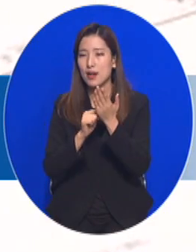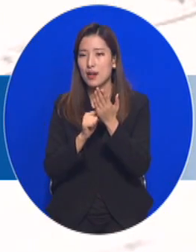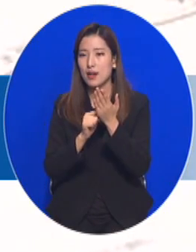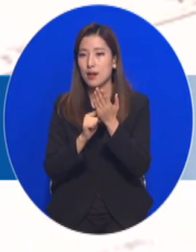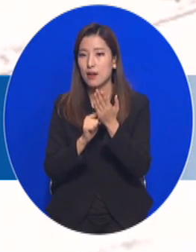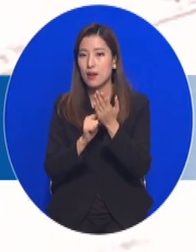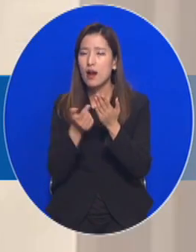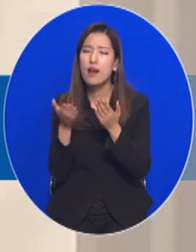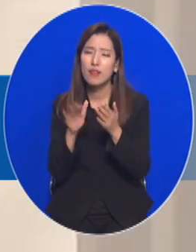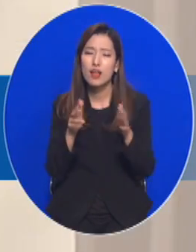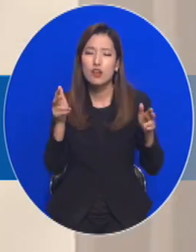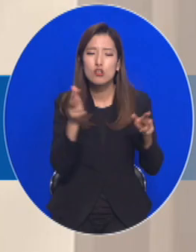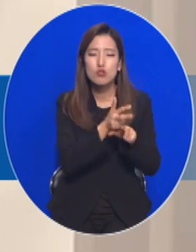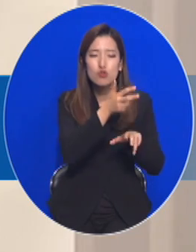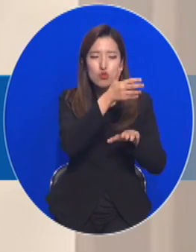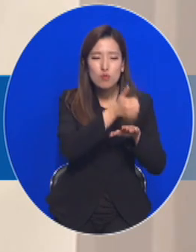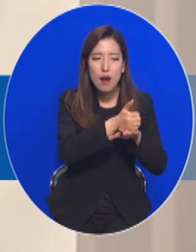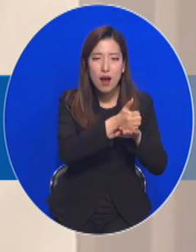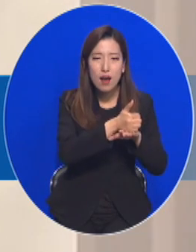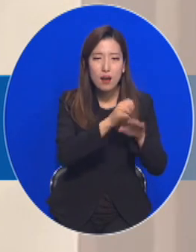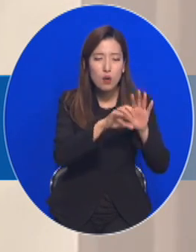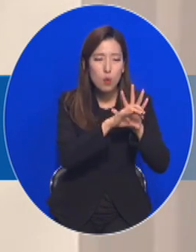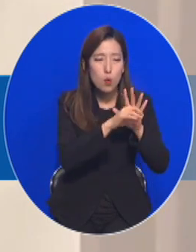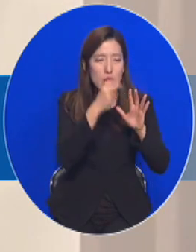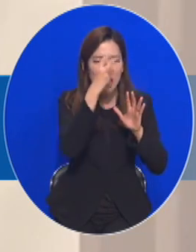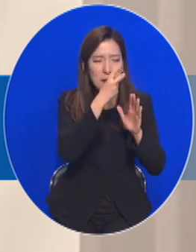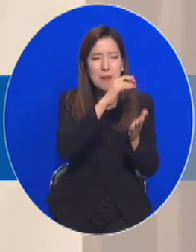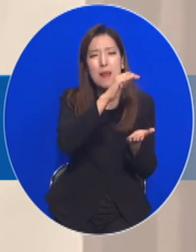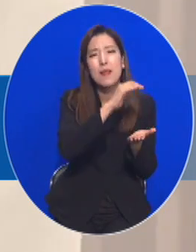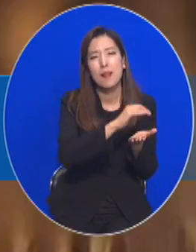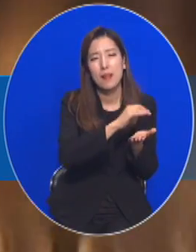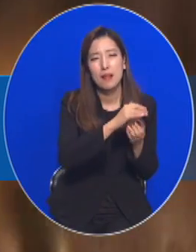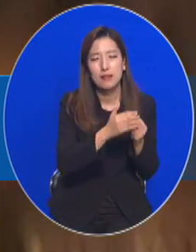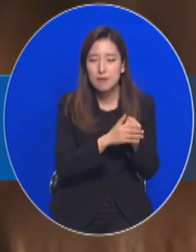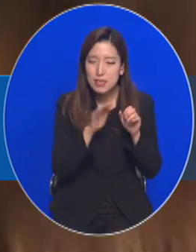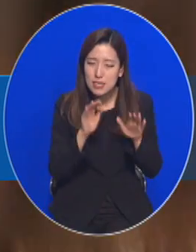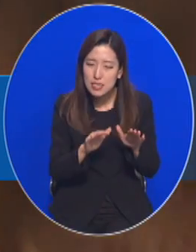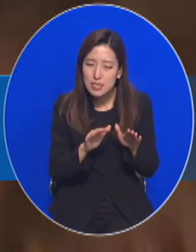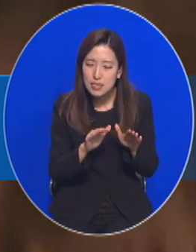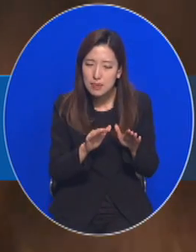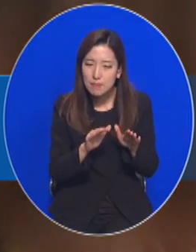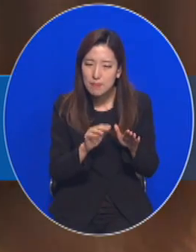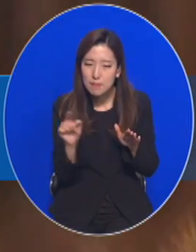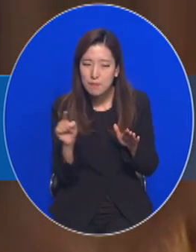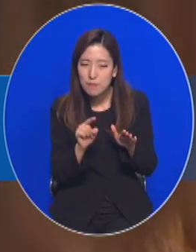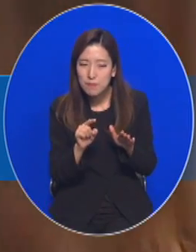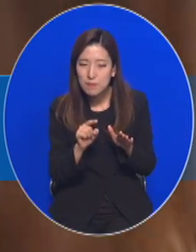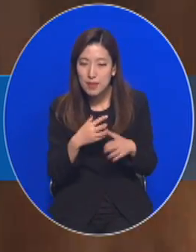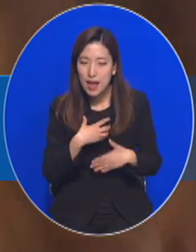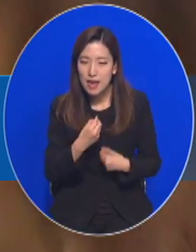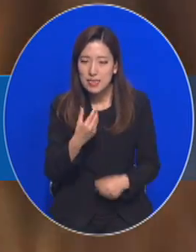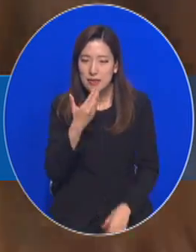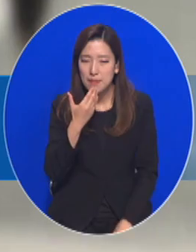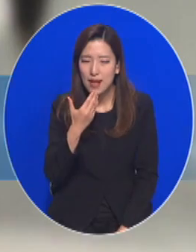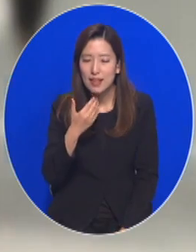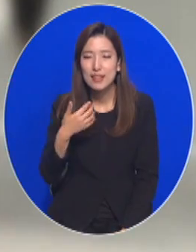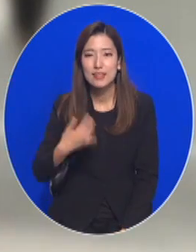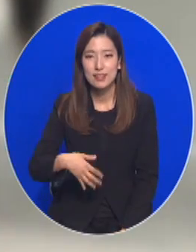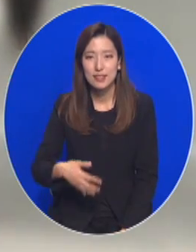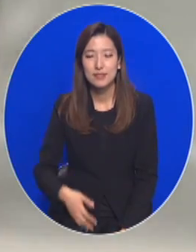주말 진단검사 감소 영향을 고려하면 아직 안 심하게는 이르다는 게 방역당국 의 판단입니다